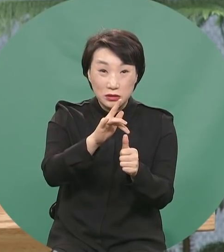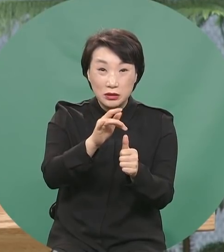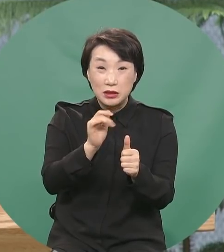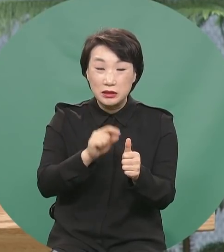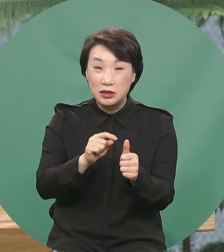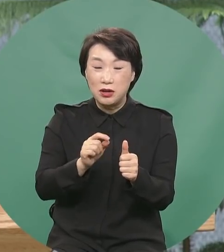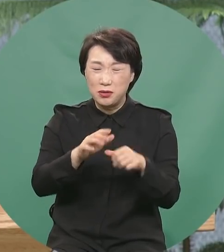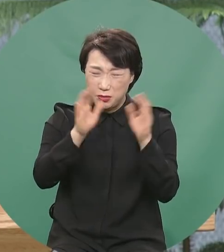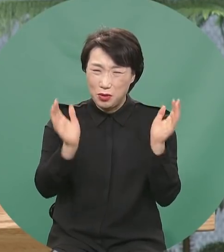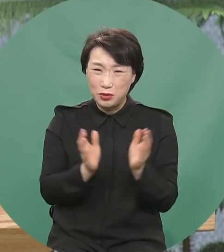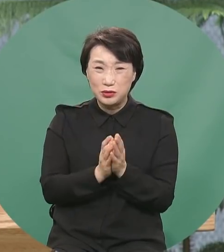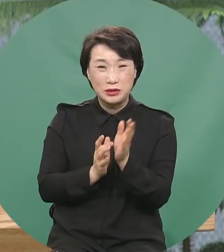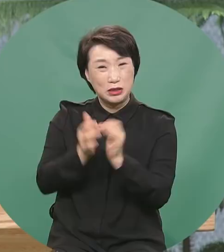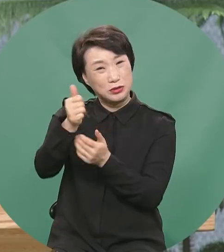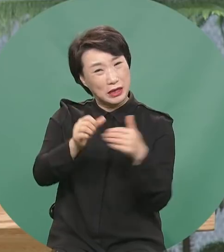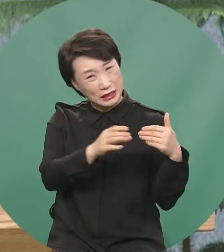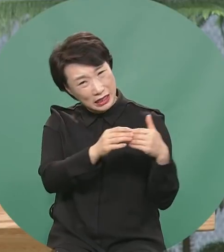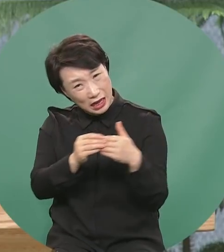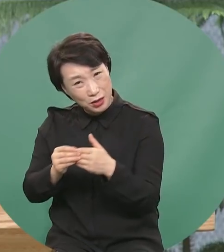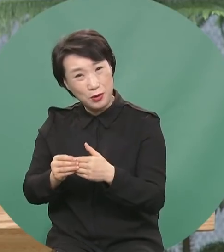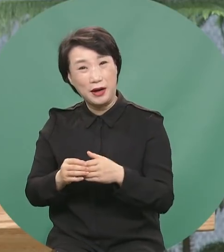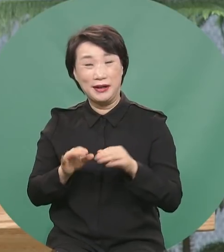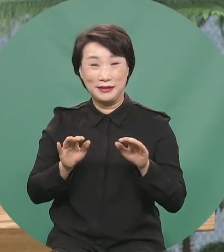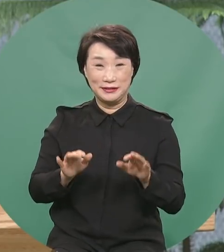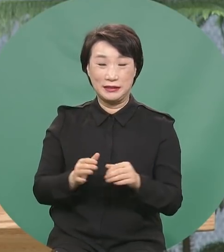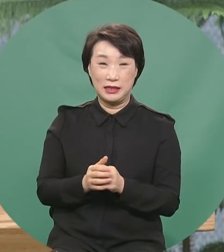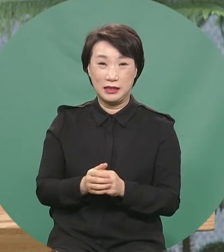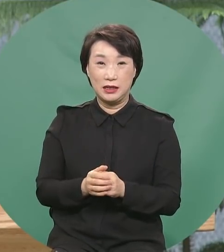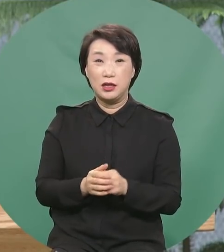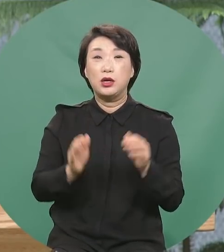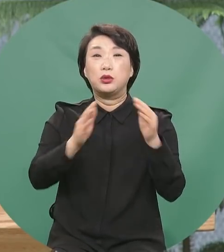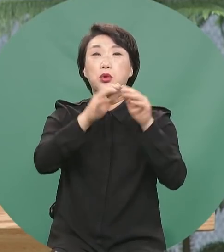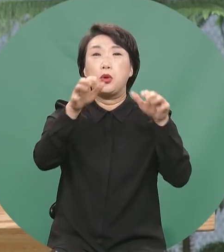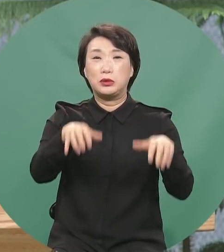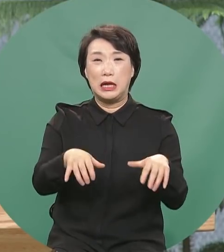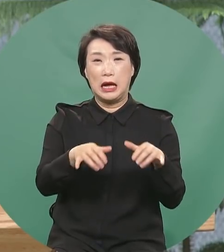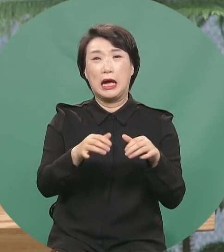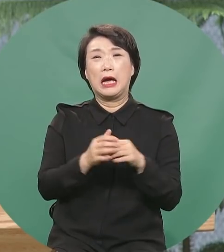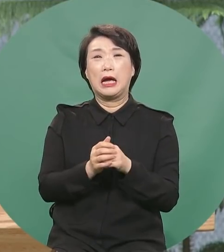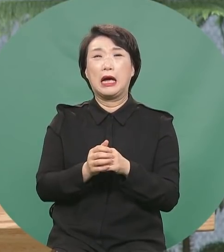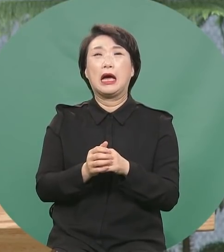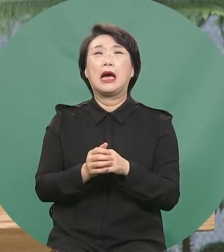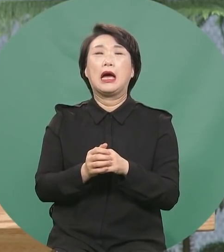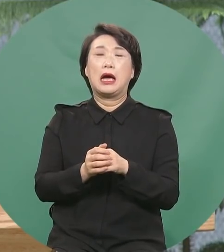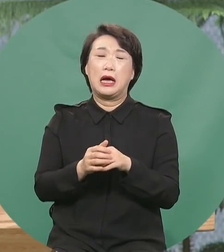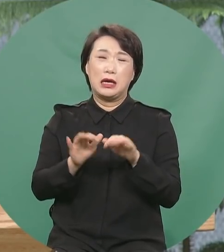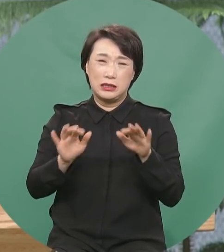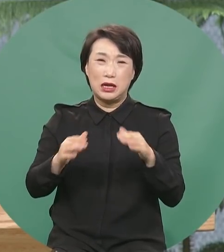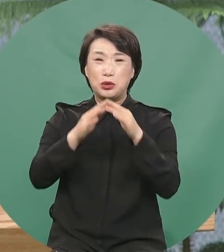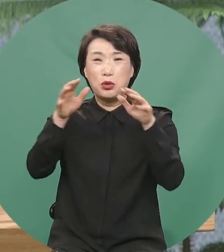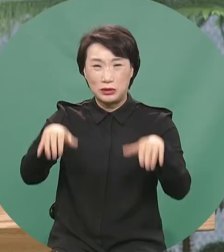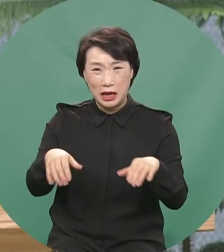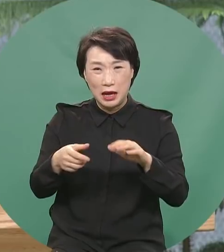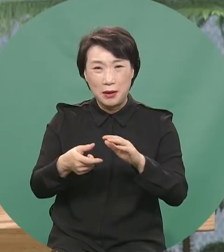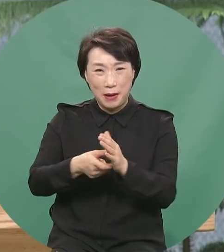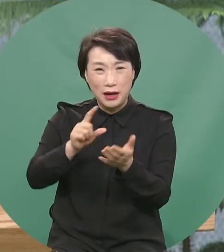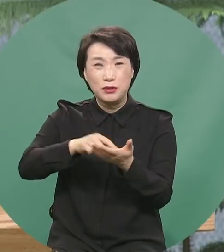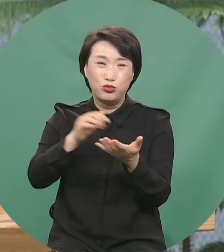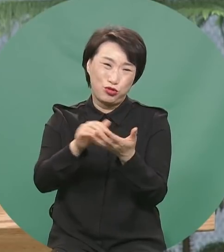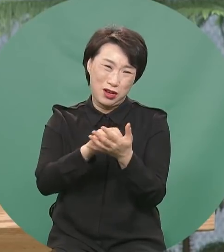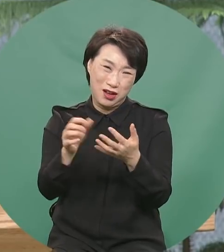다 예수께 데려왔는데 온 동네가 되었더라. 동네만큼